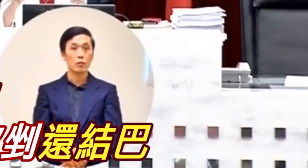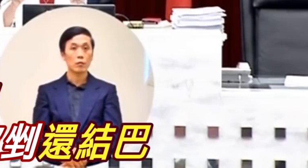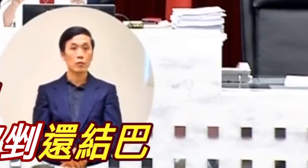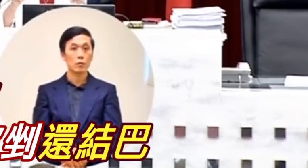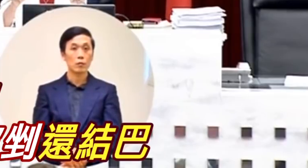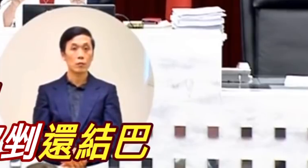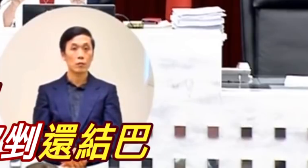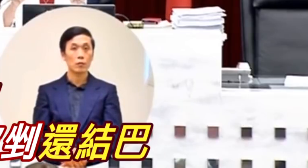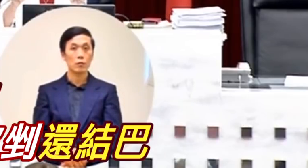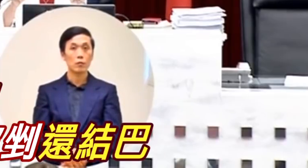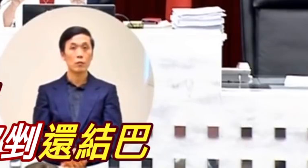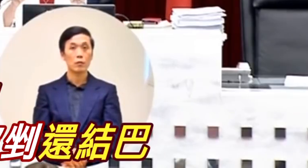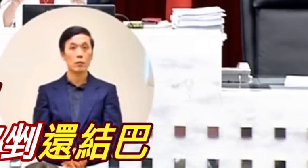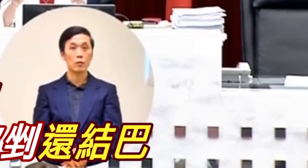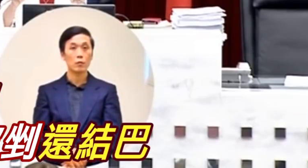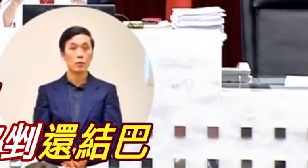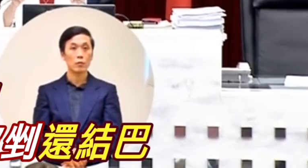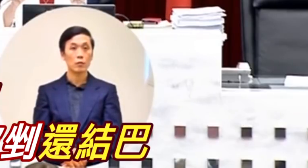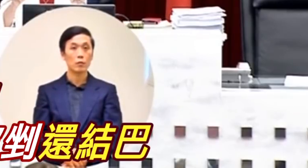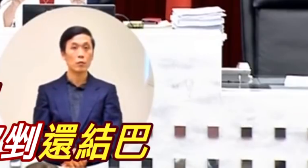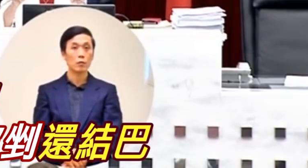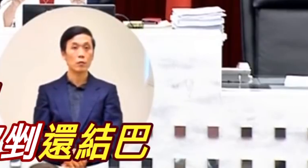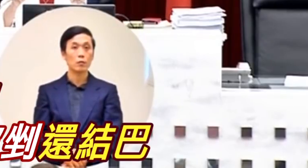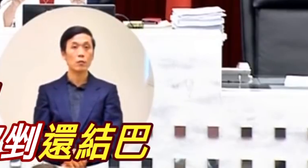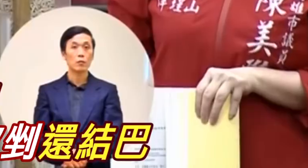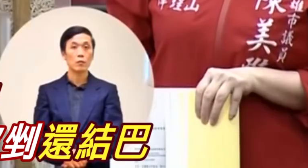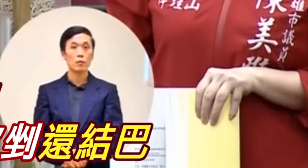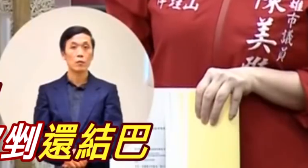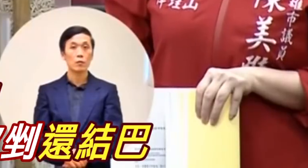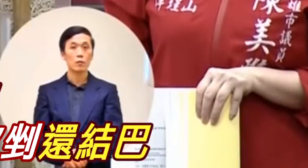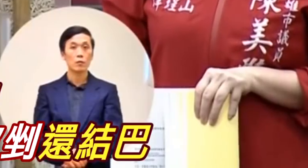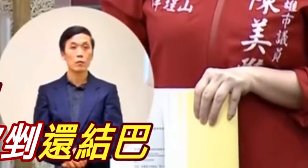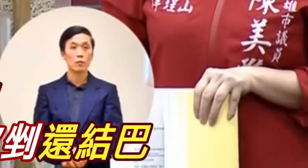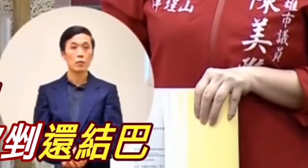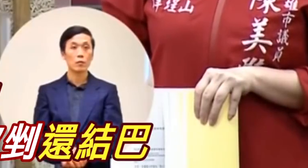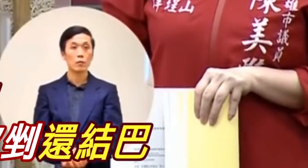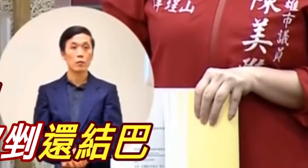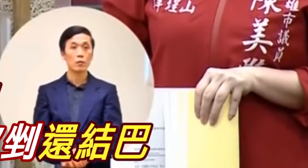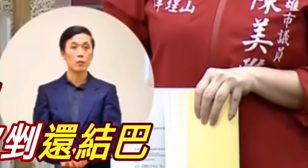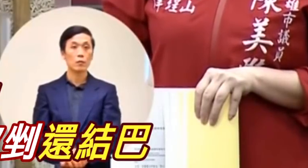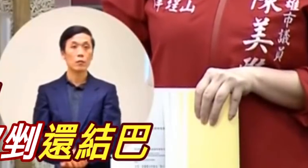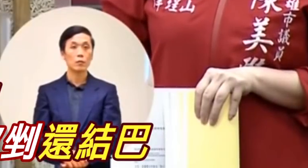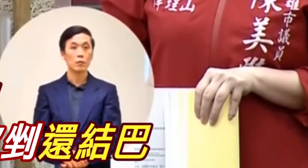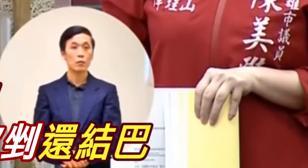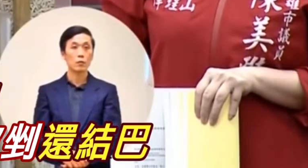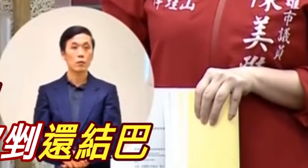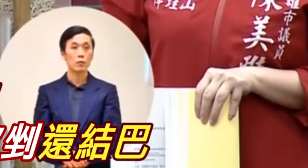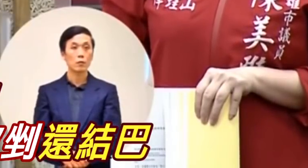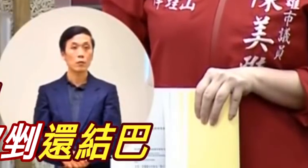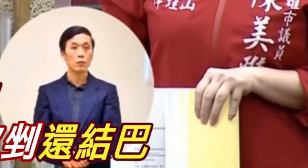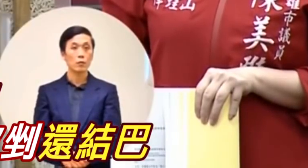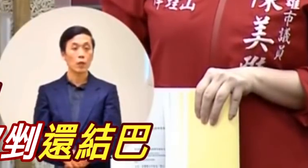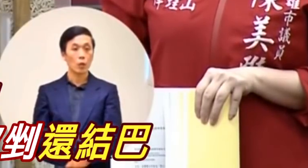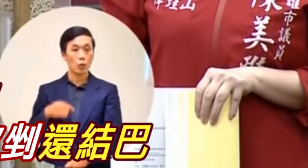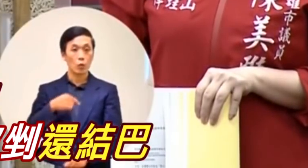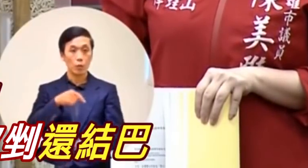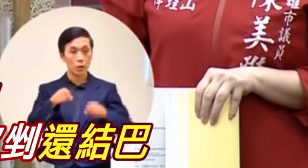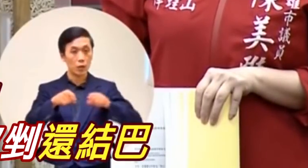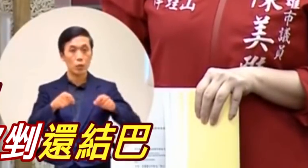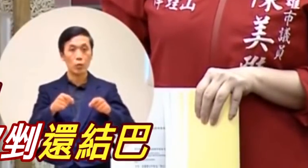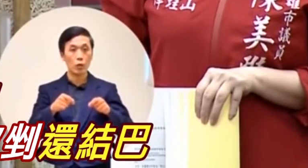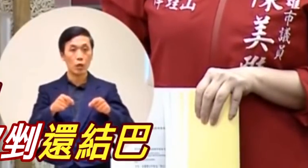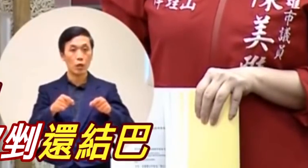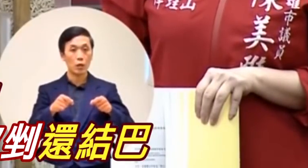度，有没有在规划了？有还是没有？就好像针对这七座，有没有在规划了？ 我们没有规划新